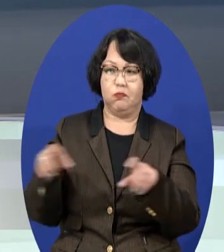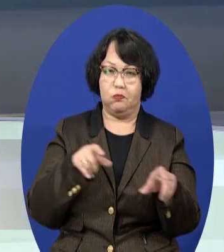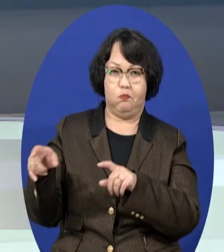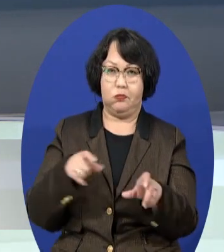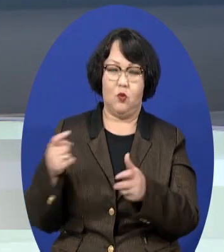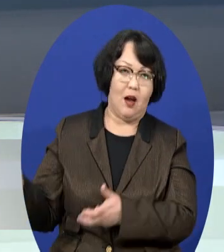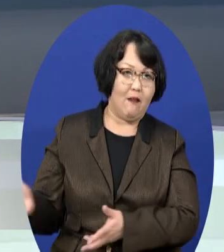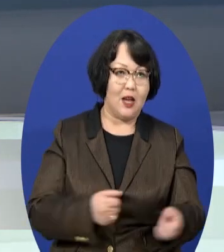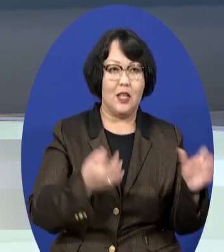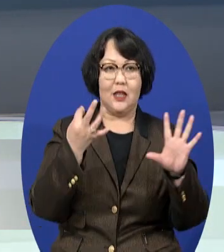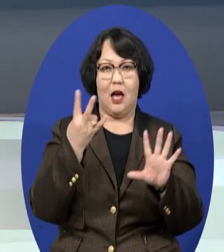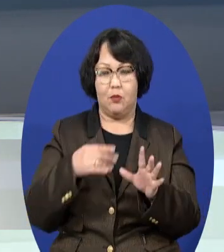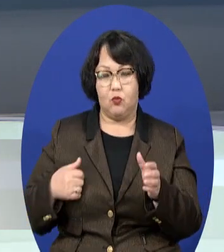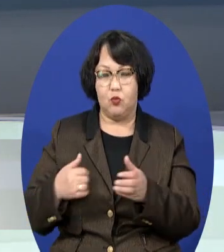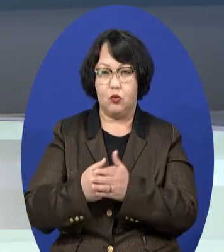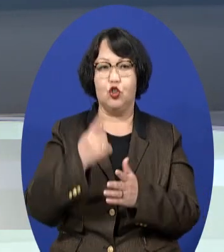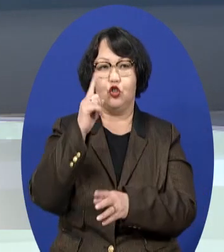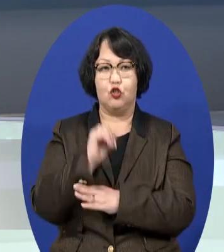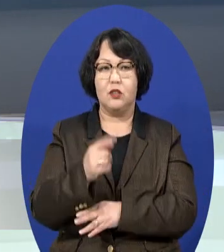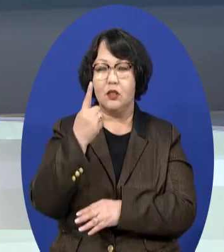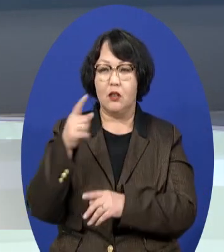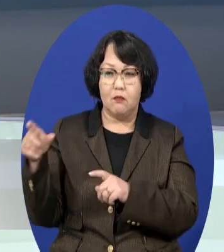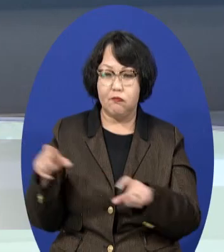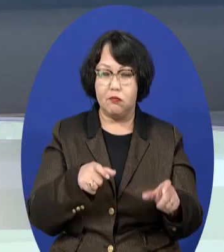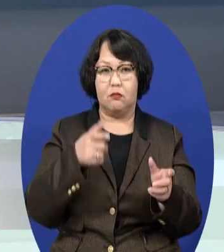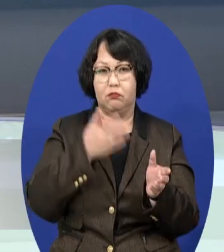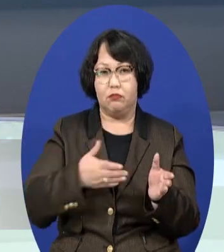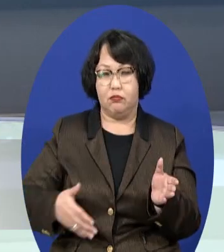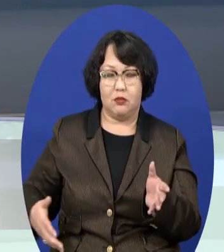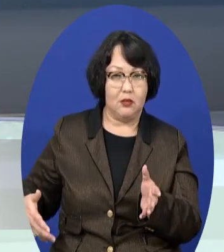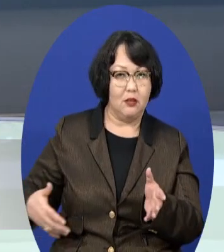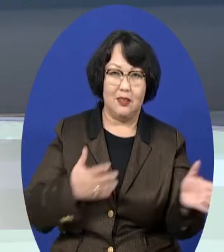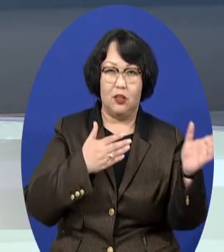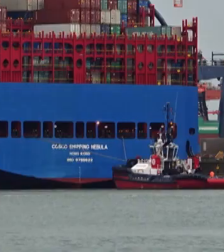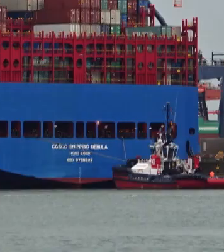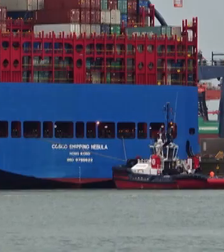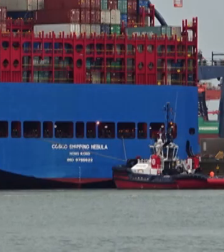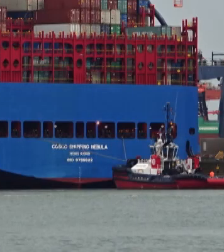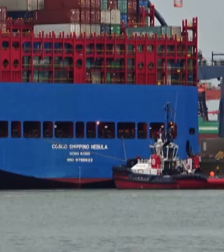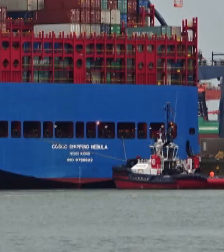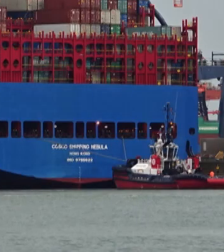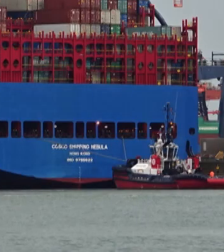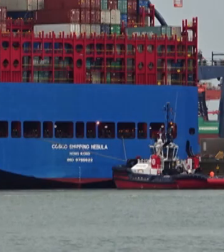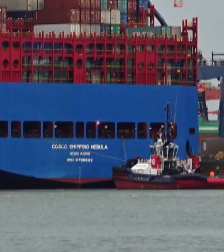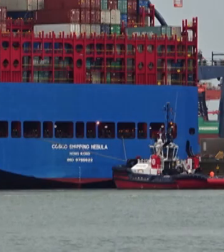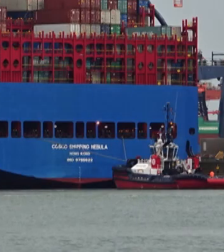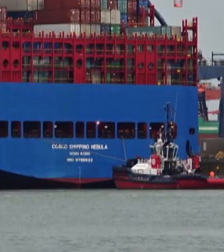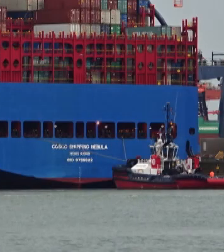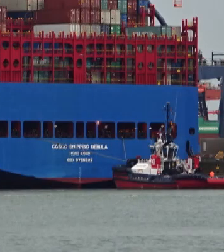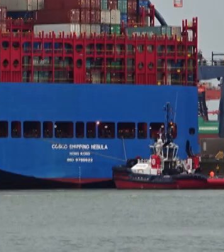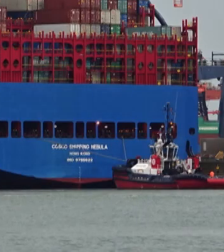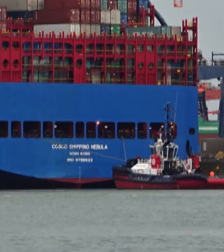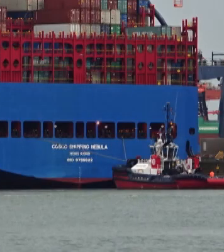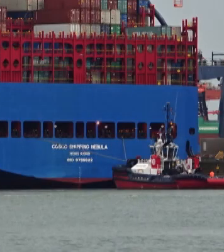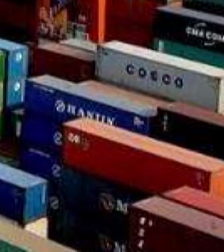хүртэл Тянжин боомтоос хоногт импортын жингэлгийн нэг галт тэрэг ирж байсан бол одоо хоёр дахин нэмэгдсэн. Мөн эрийн өртөөнд автомашинаас вагонд